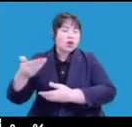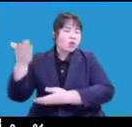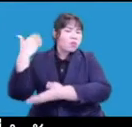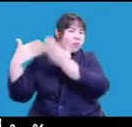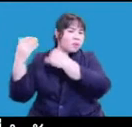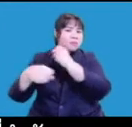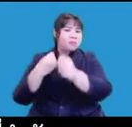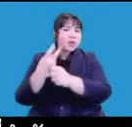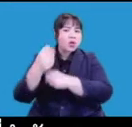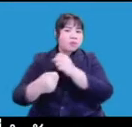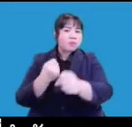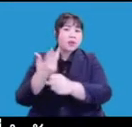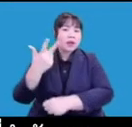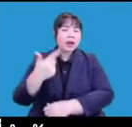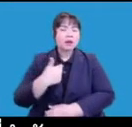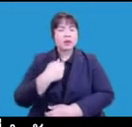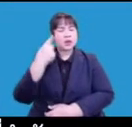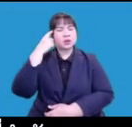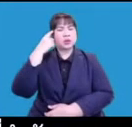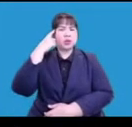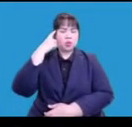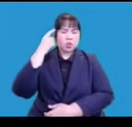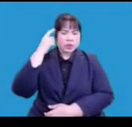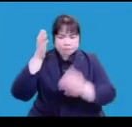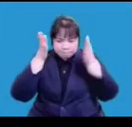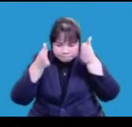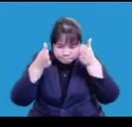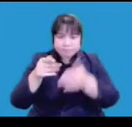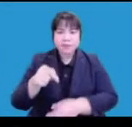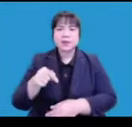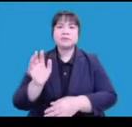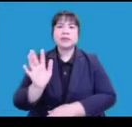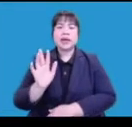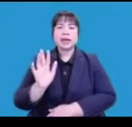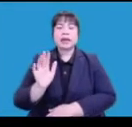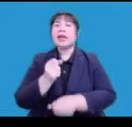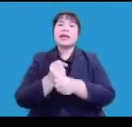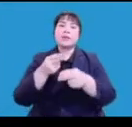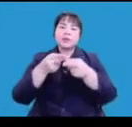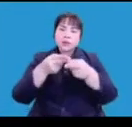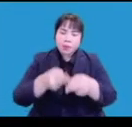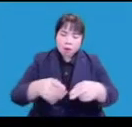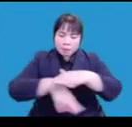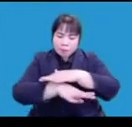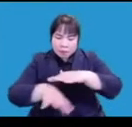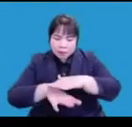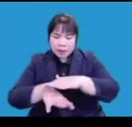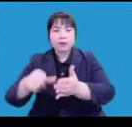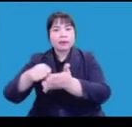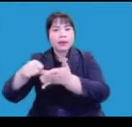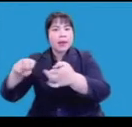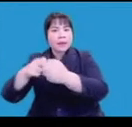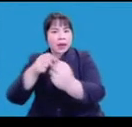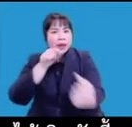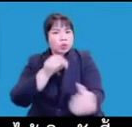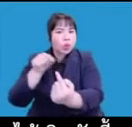2-3 ปีที่แล้ววันนั้นน่ะต้องบอกตรงนะครับว่าเรายังไม่ได้แบบมั่นใจขนาดนี้นะฮะว่าเราสามารถเดินไปเคาะประตูบ้านได้แล้วสามารถที่แก้ปัญหาได้อ